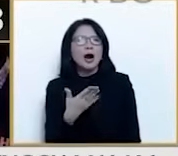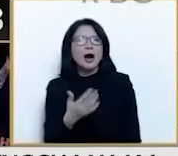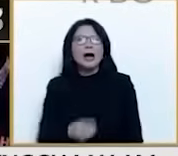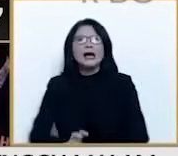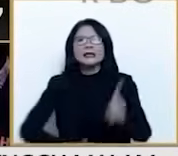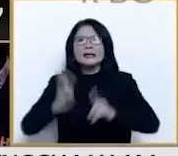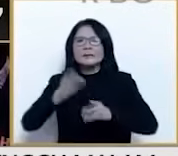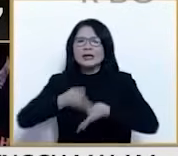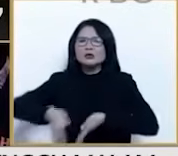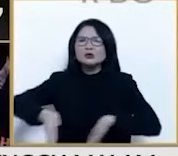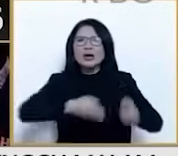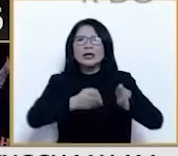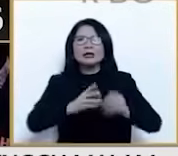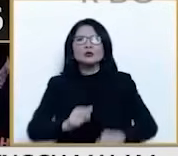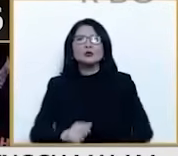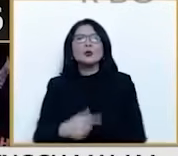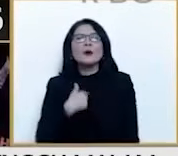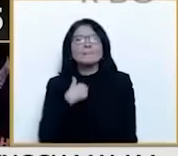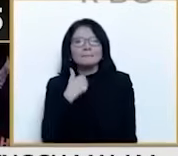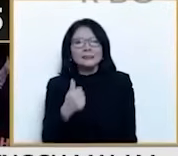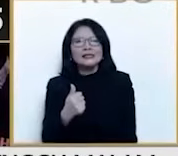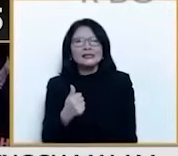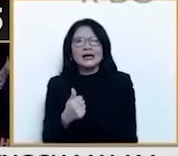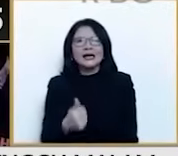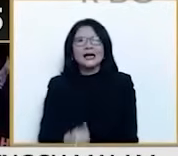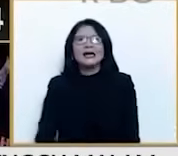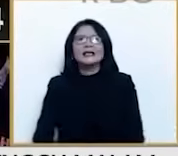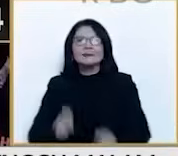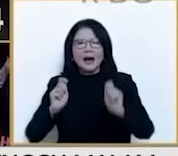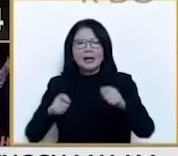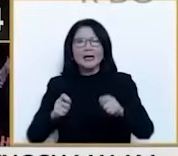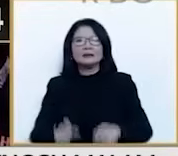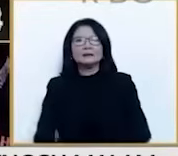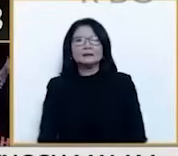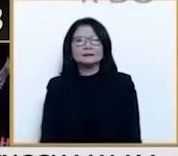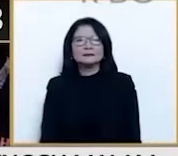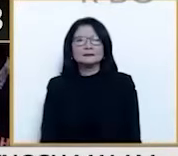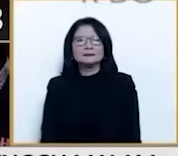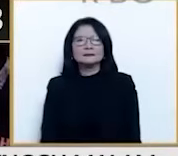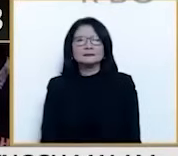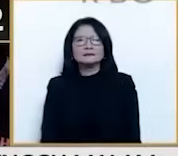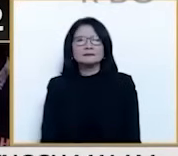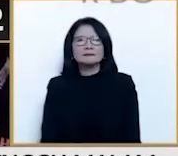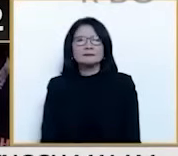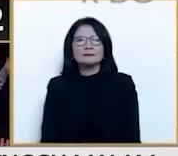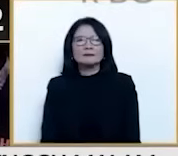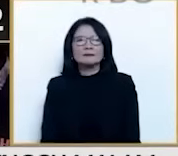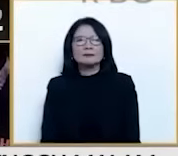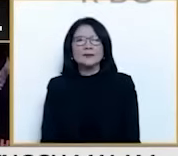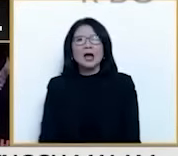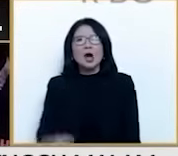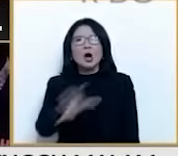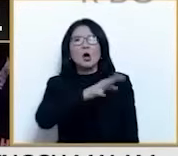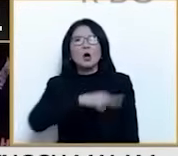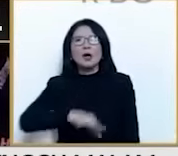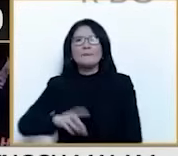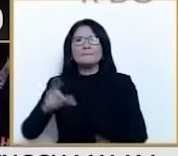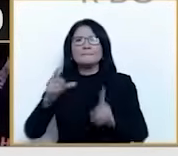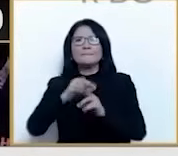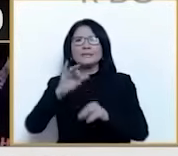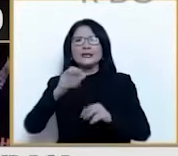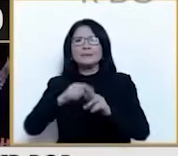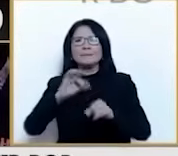13 sungai tersebut layak untuk dikonsumsi. Kemudian kolam pipi monyet